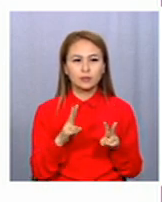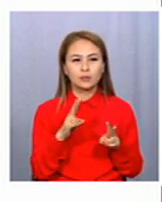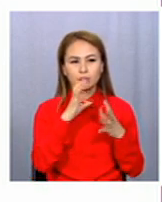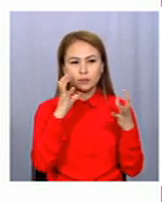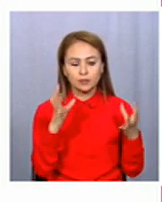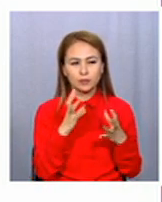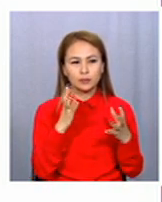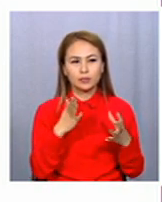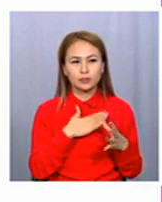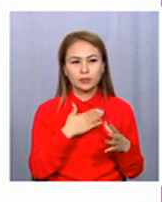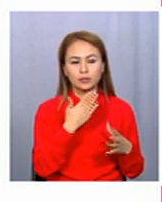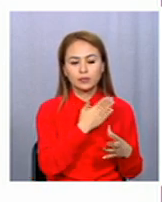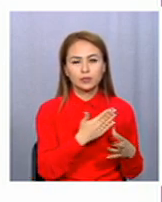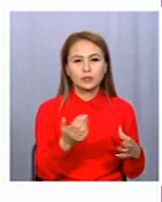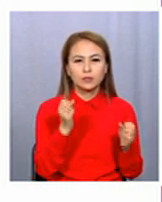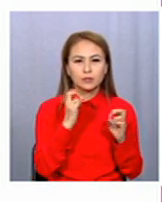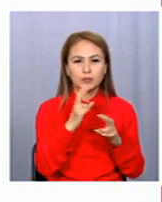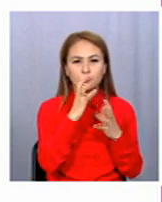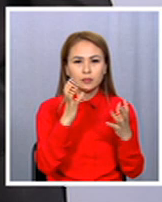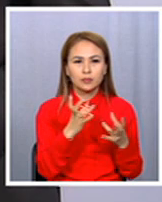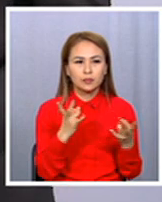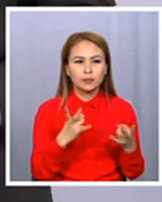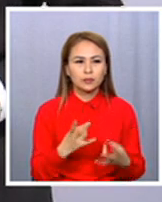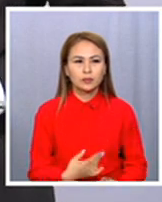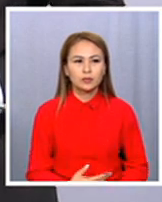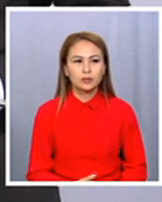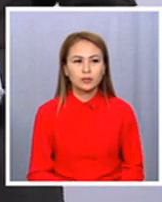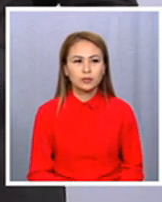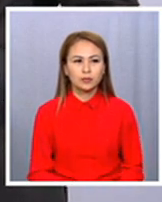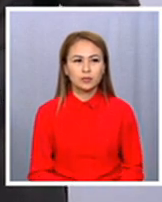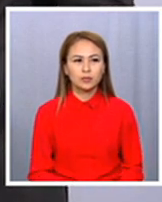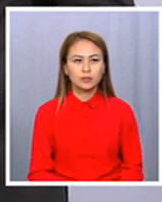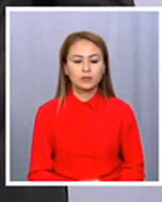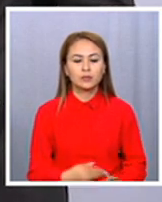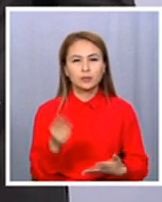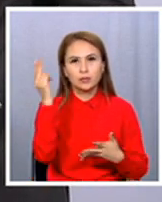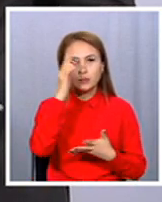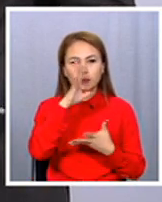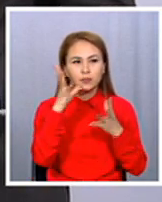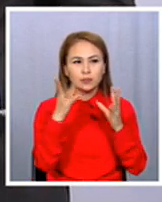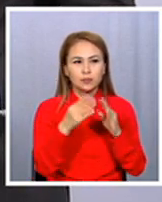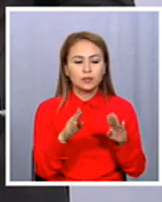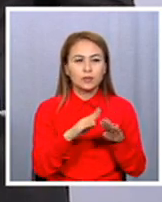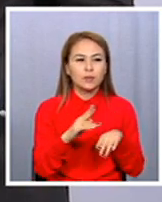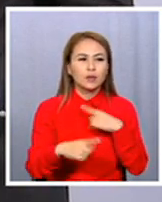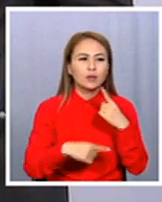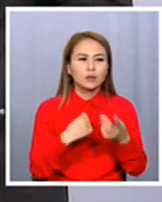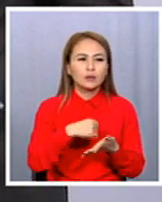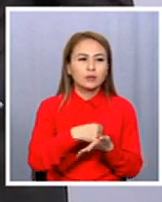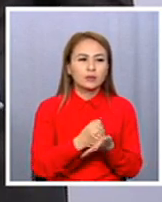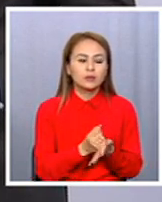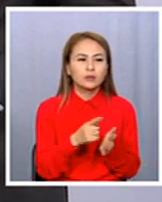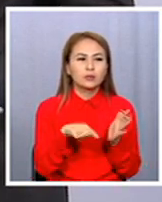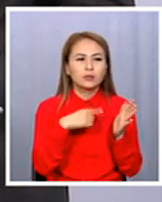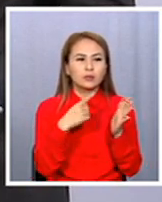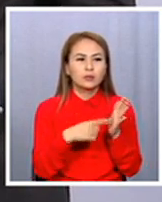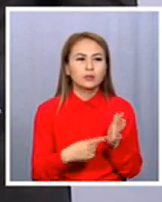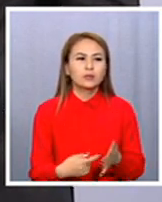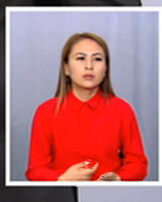біз осы қауіп-қатерлерден сақтана аламыз. Сабағымызды қорытындылай келе, келесі бекіту сұрақтарына жауап